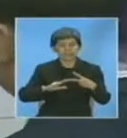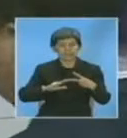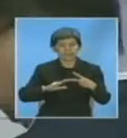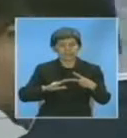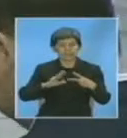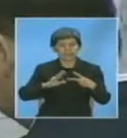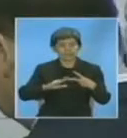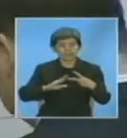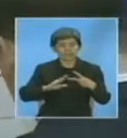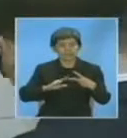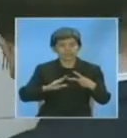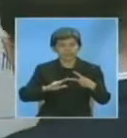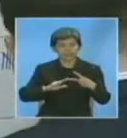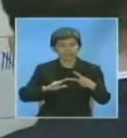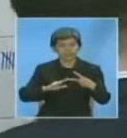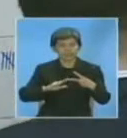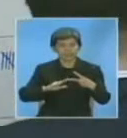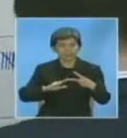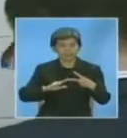สุรชัย